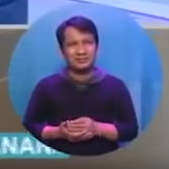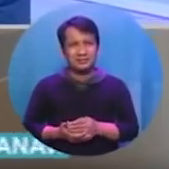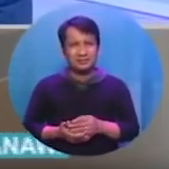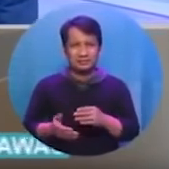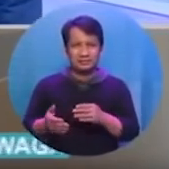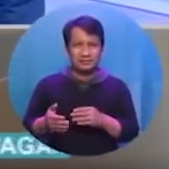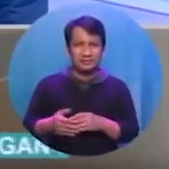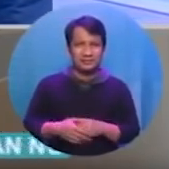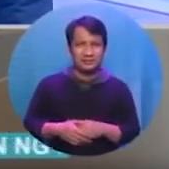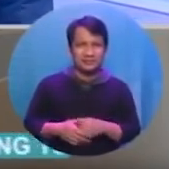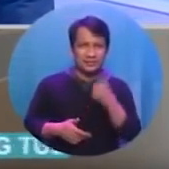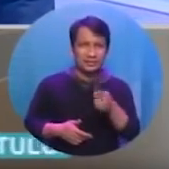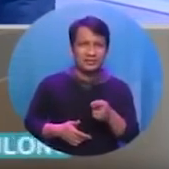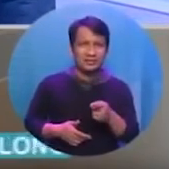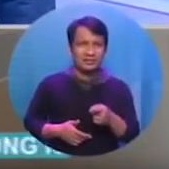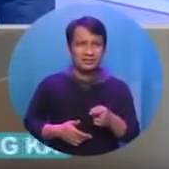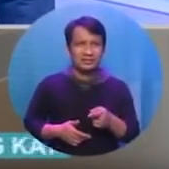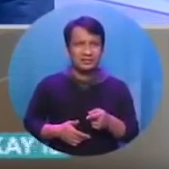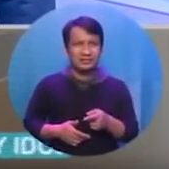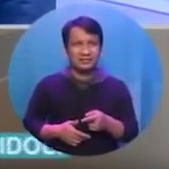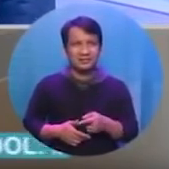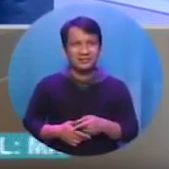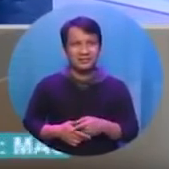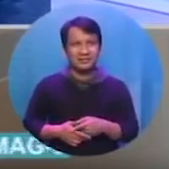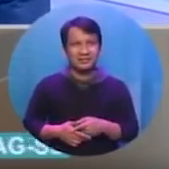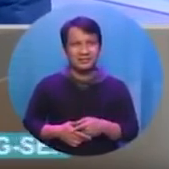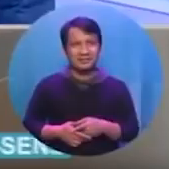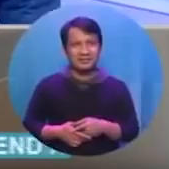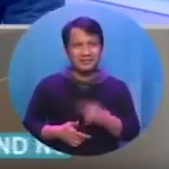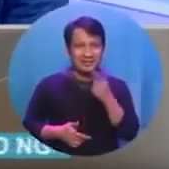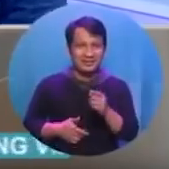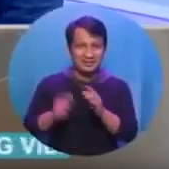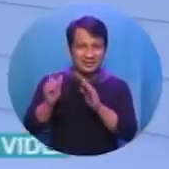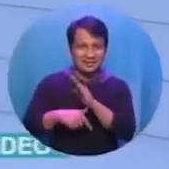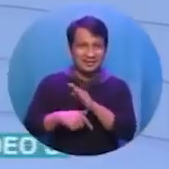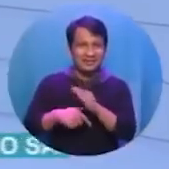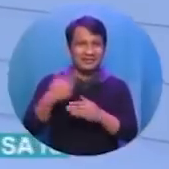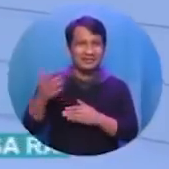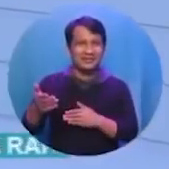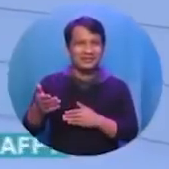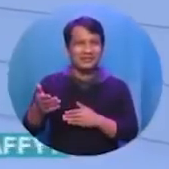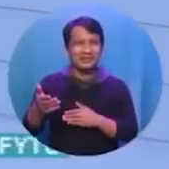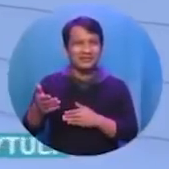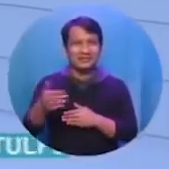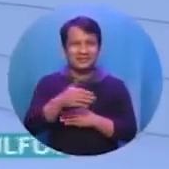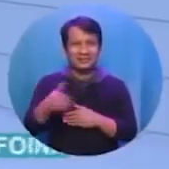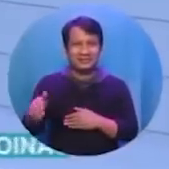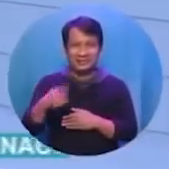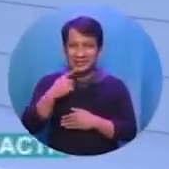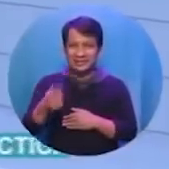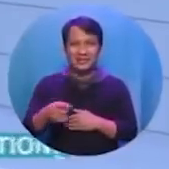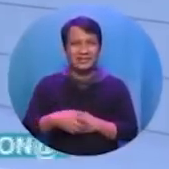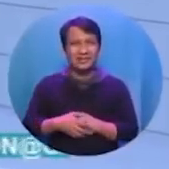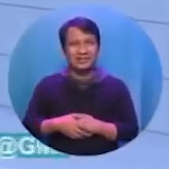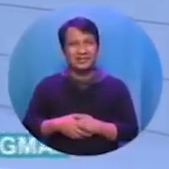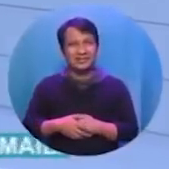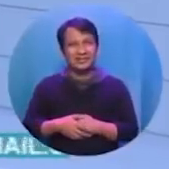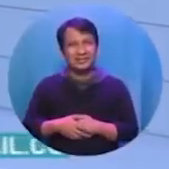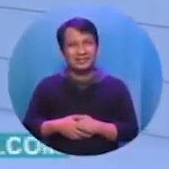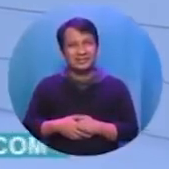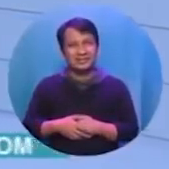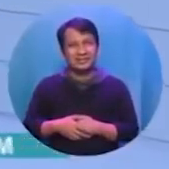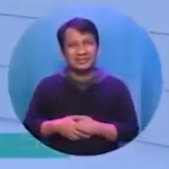mukhang bago ka maging malaswa. Mamaya na. Okay, mamaya na yan, mga pinagsasabi mo. Okay, ngayon